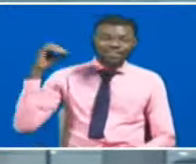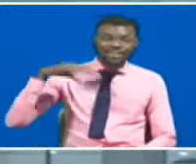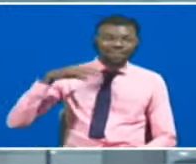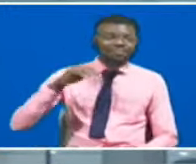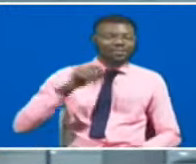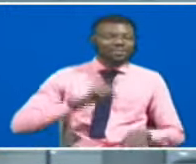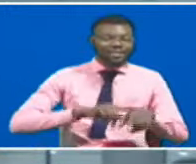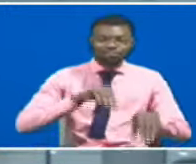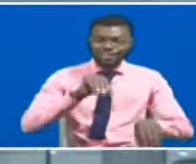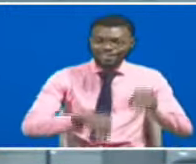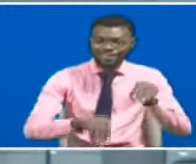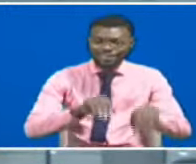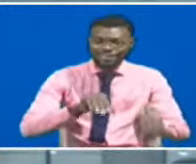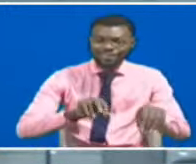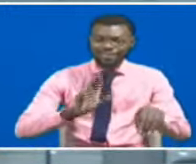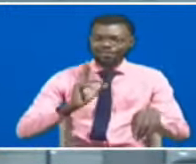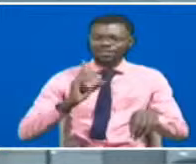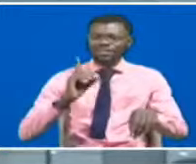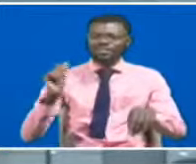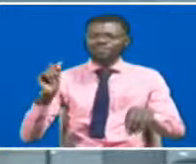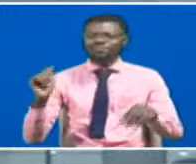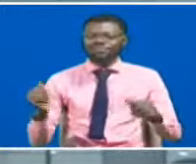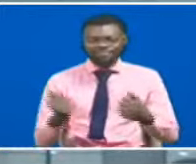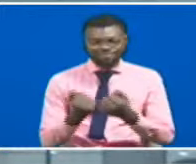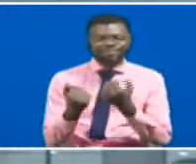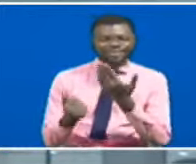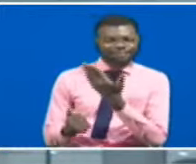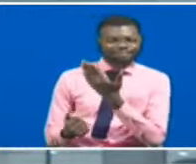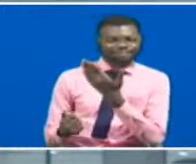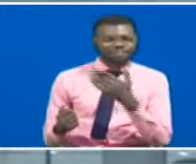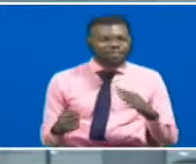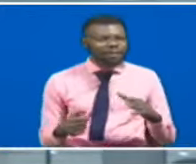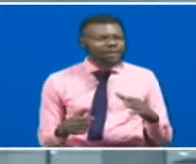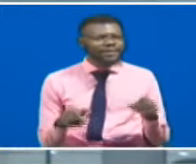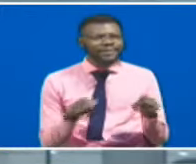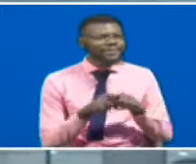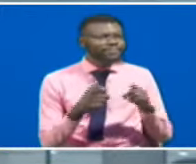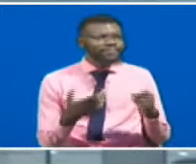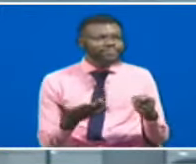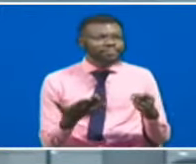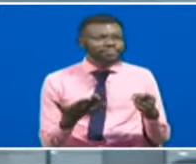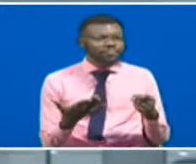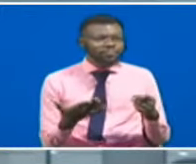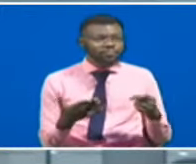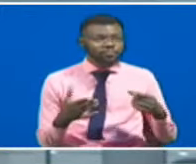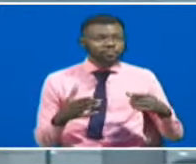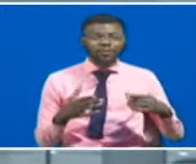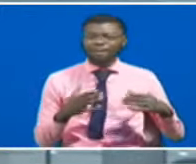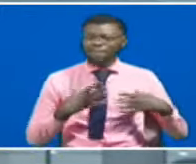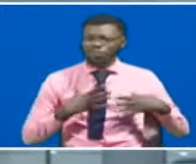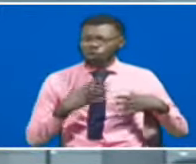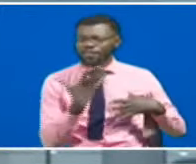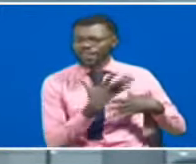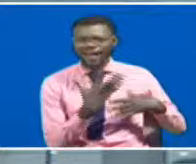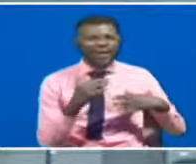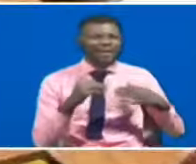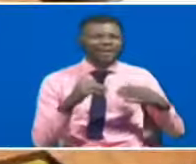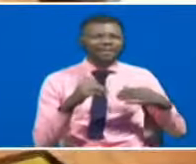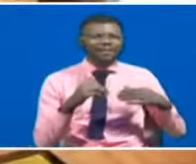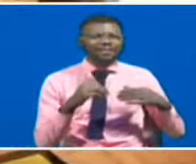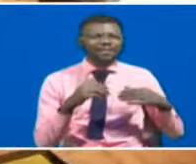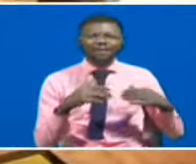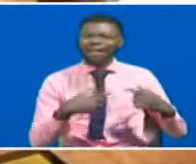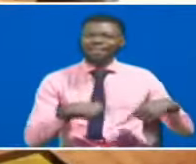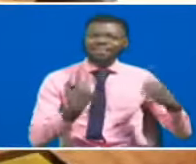uchaguzi wa chama cha UDA. Wakizungumza katika eneo hilo baada ya kuwatembelea baadhi wasimamizi waliojeruhiwa katika vurugu